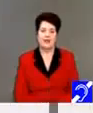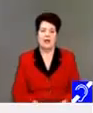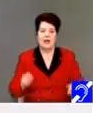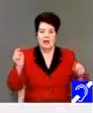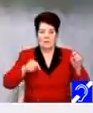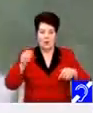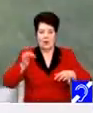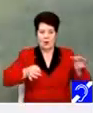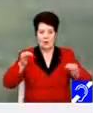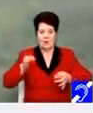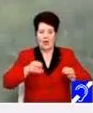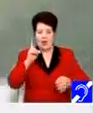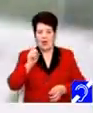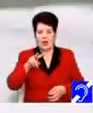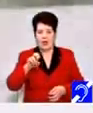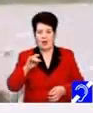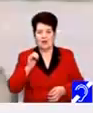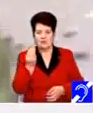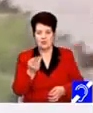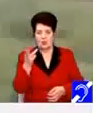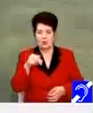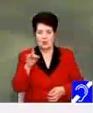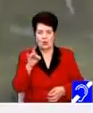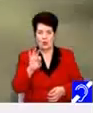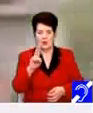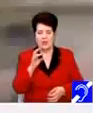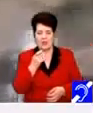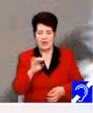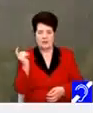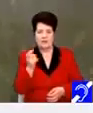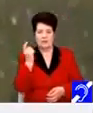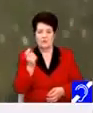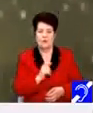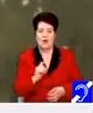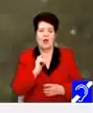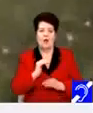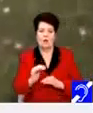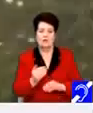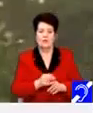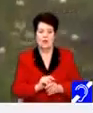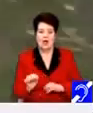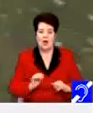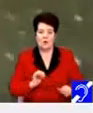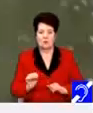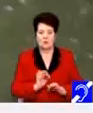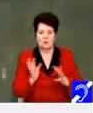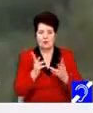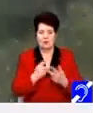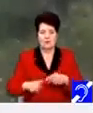Ploile cu grindină în raioanele Călăraș și Drochia au făcut prăpăd prin culturile agricultorilor. Autoritățile fac acum